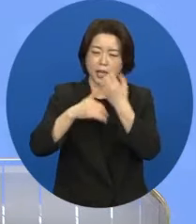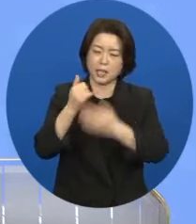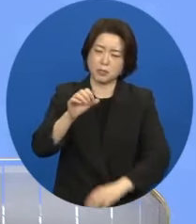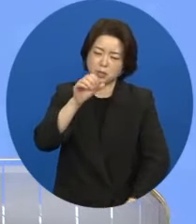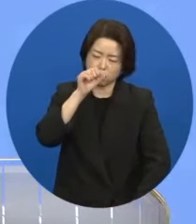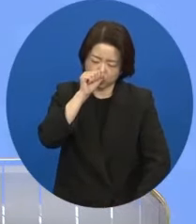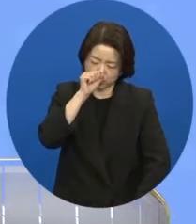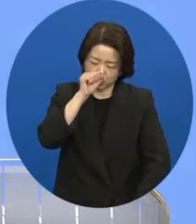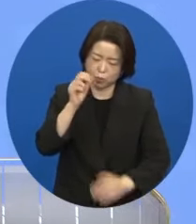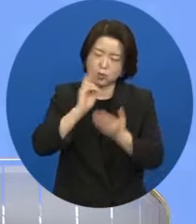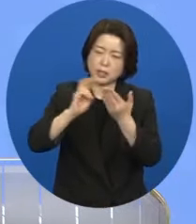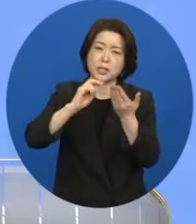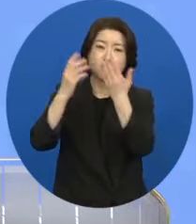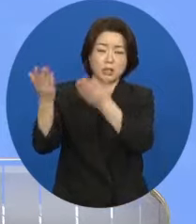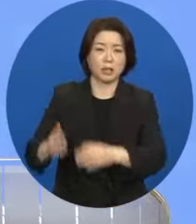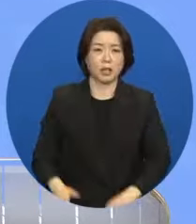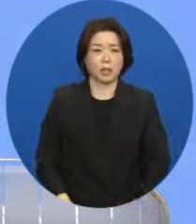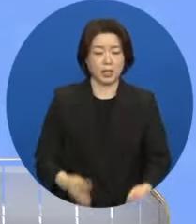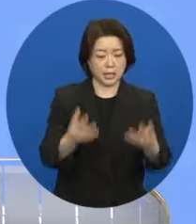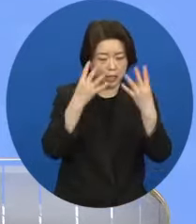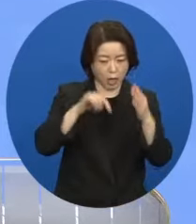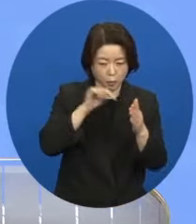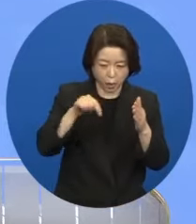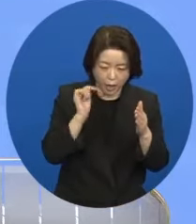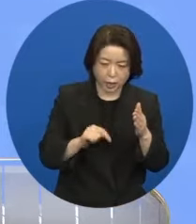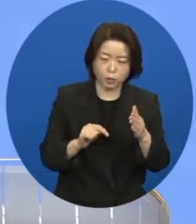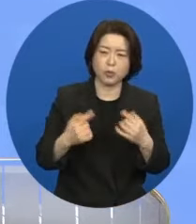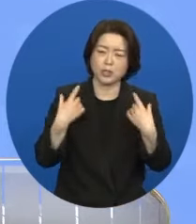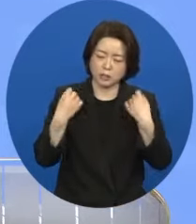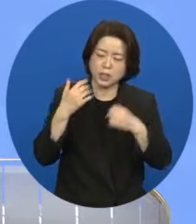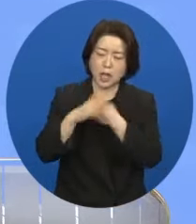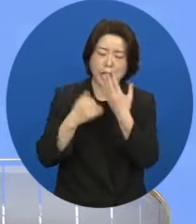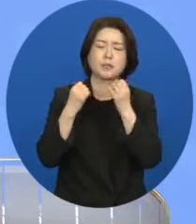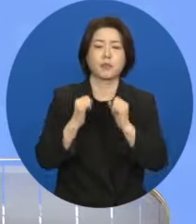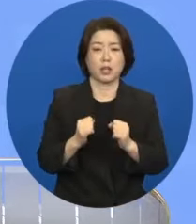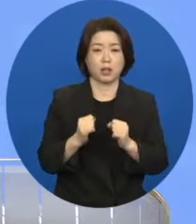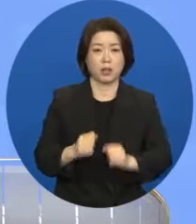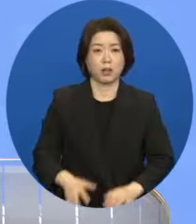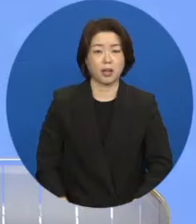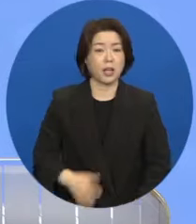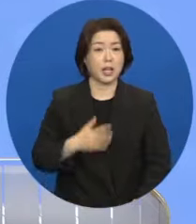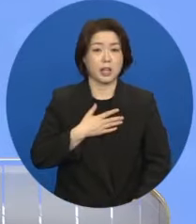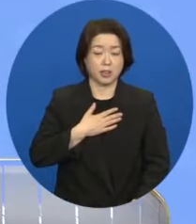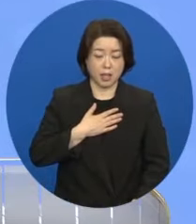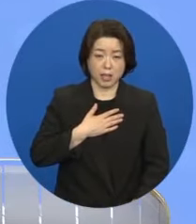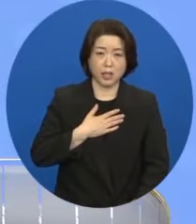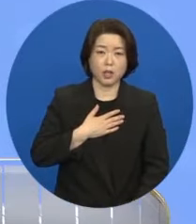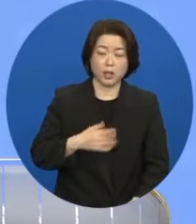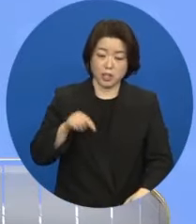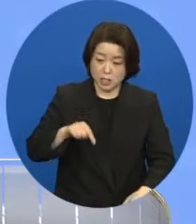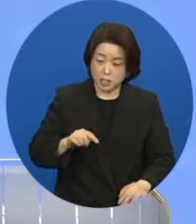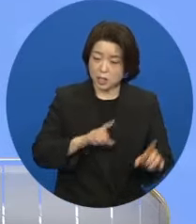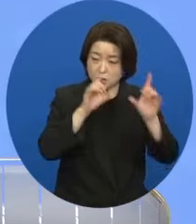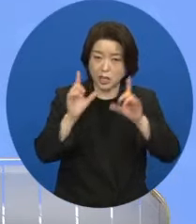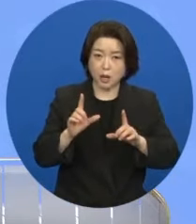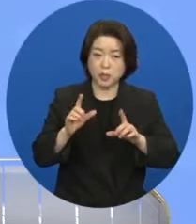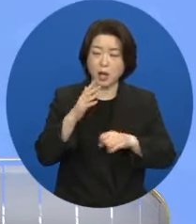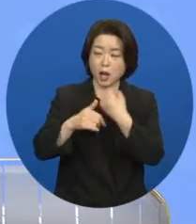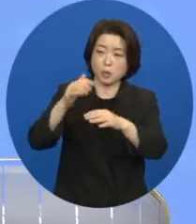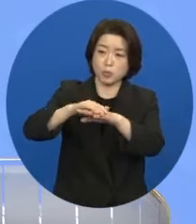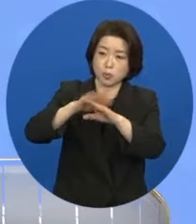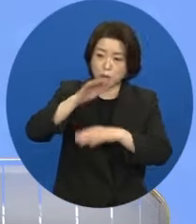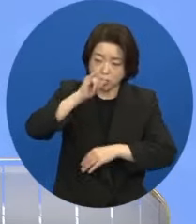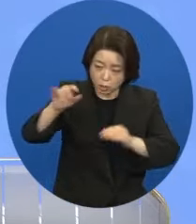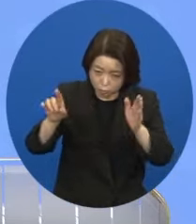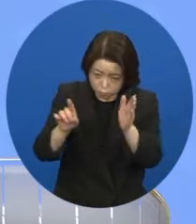것입니다 감옥 안에도 여전히 하나님이 계시고 또한 나의 인생이 여전히 하나님 선안에 있음을 믿으니